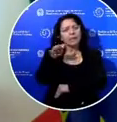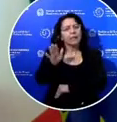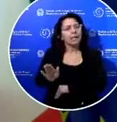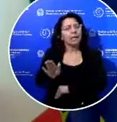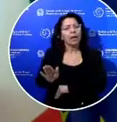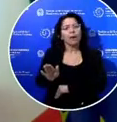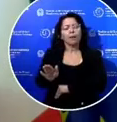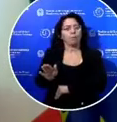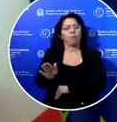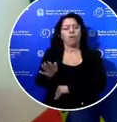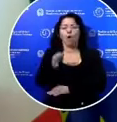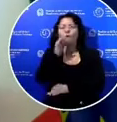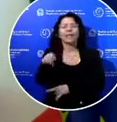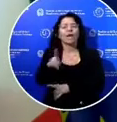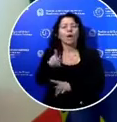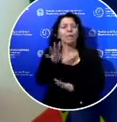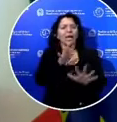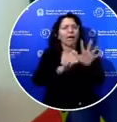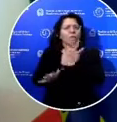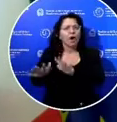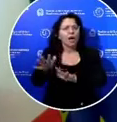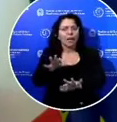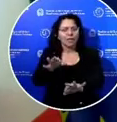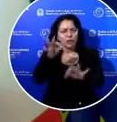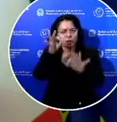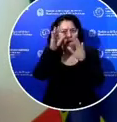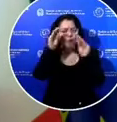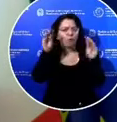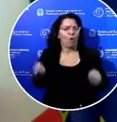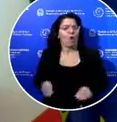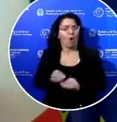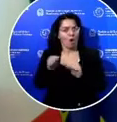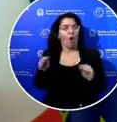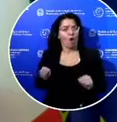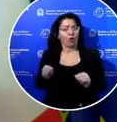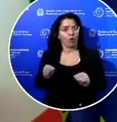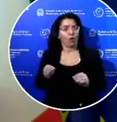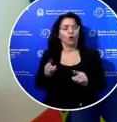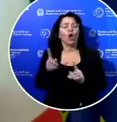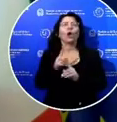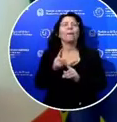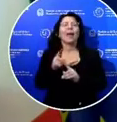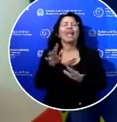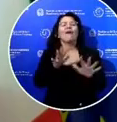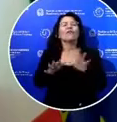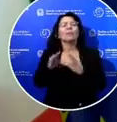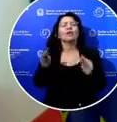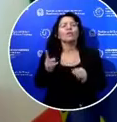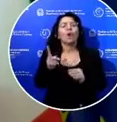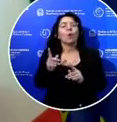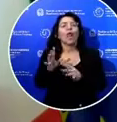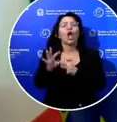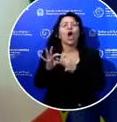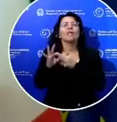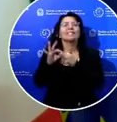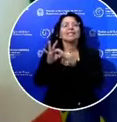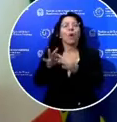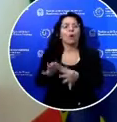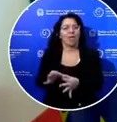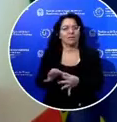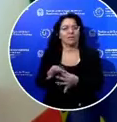risultava chiaramente una totale disinformazione per i ragazzi di quelle che sono le conseguenze, non soltanto le conseguenze